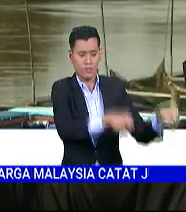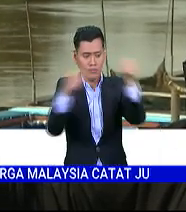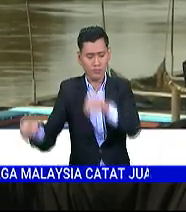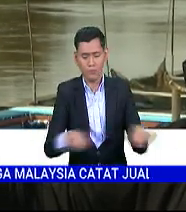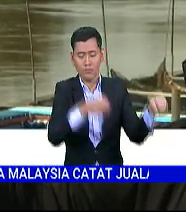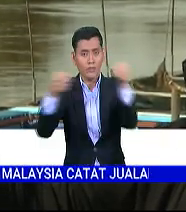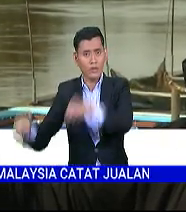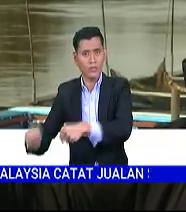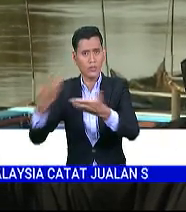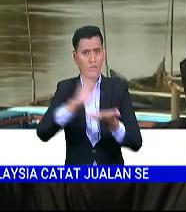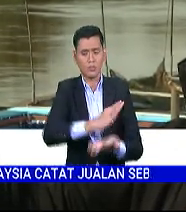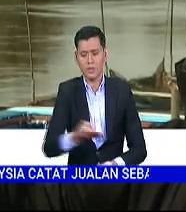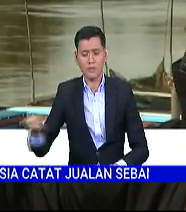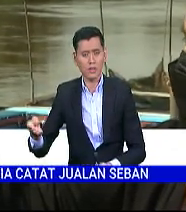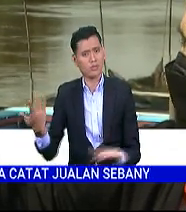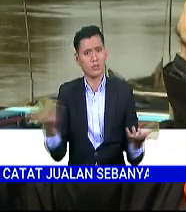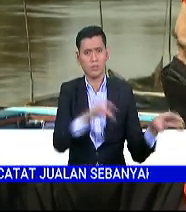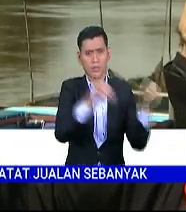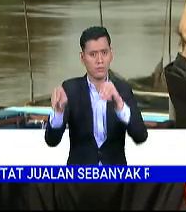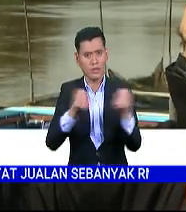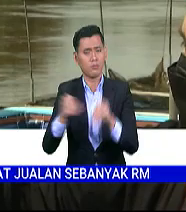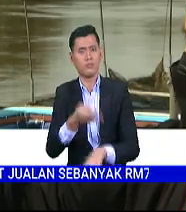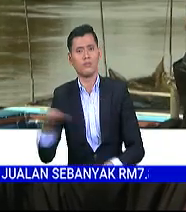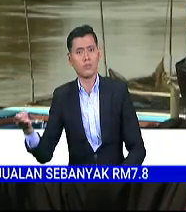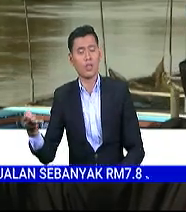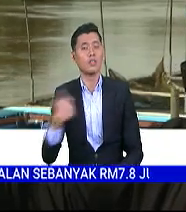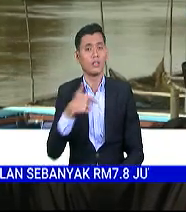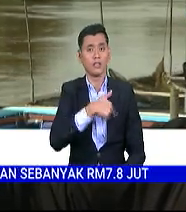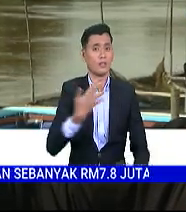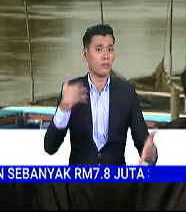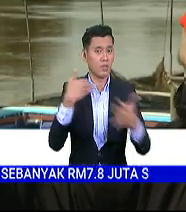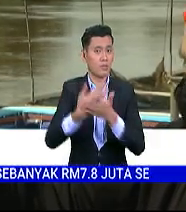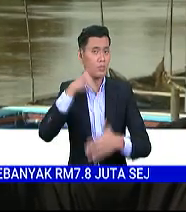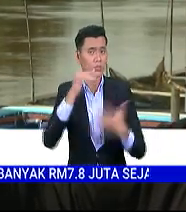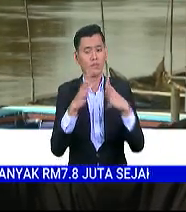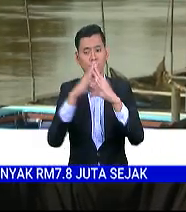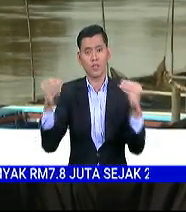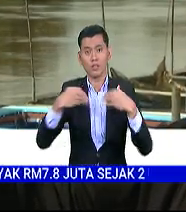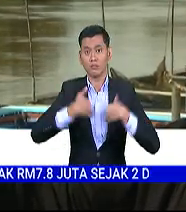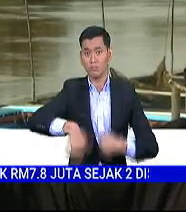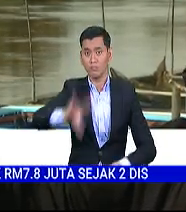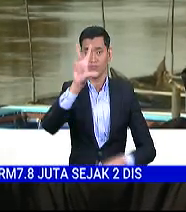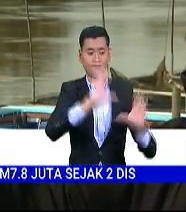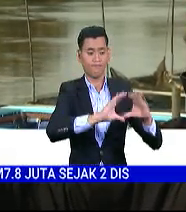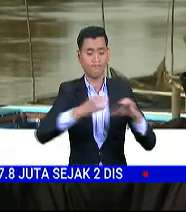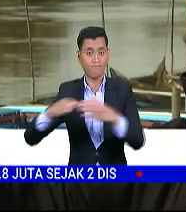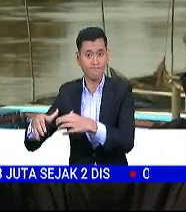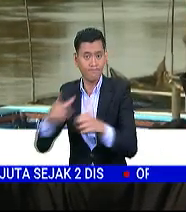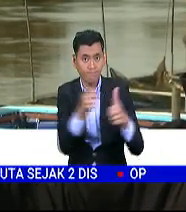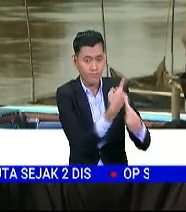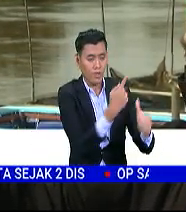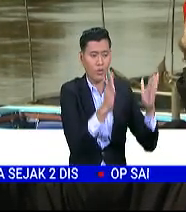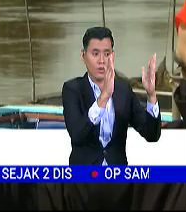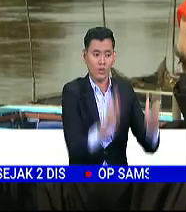oleh lebih daripada 30 NGO ke PKOB sehingga semalam telah selesai kita salurkan. Dan ada 3 kategori. Pertama, bagi mereka yang